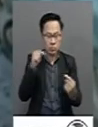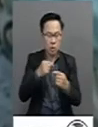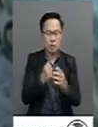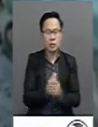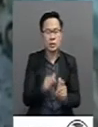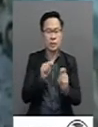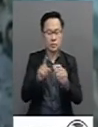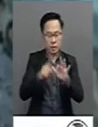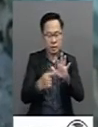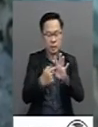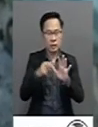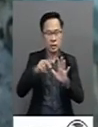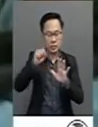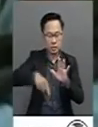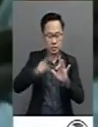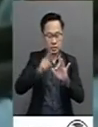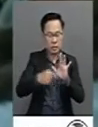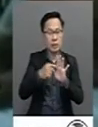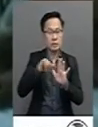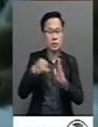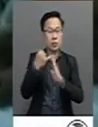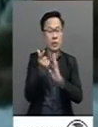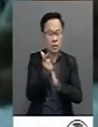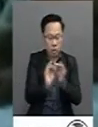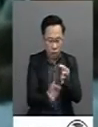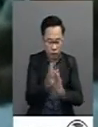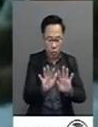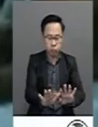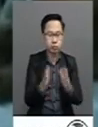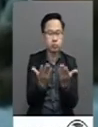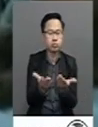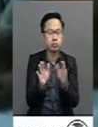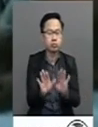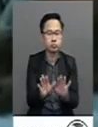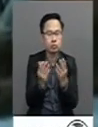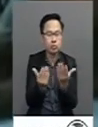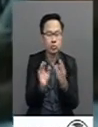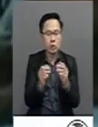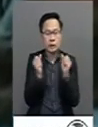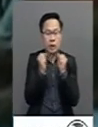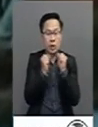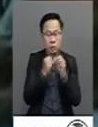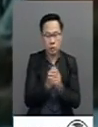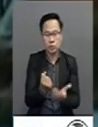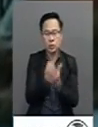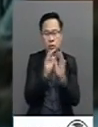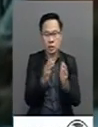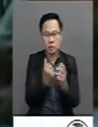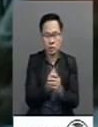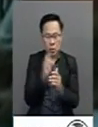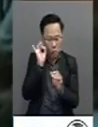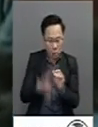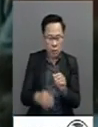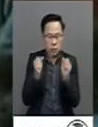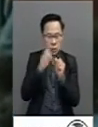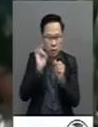ภอด่านซ้ายก่อไฟเผาเขาเรียกว่าก่อไฟนะคะเพื่อคลายหนาวนั่นเองนะคะก็เรียกว่าคือหนาวจัดเ